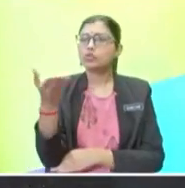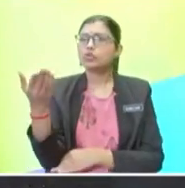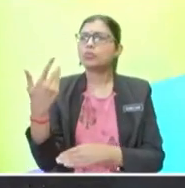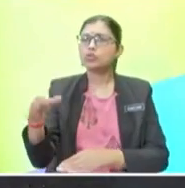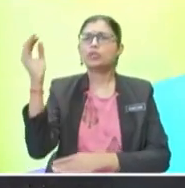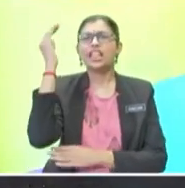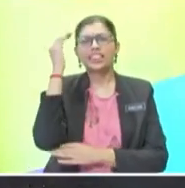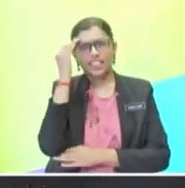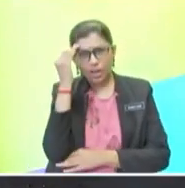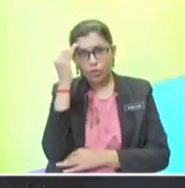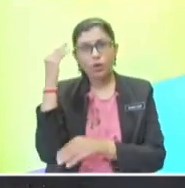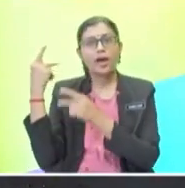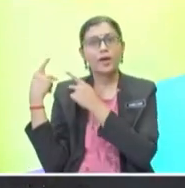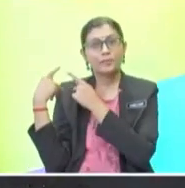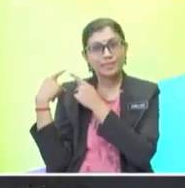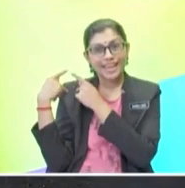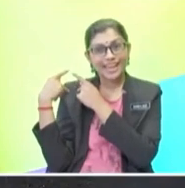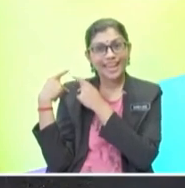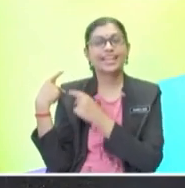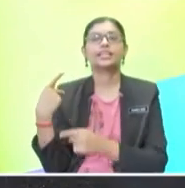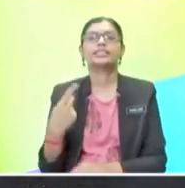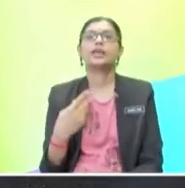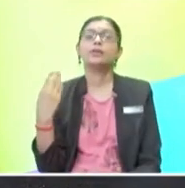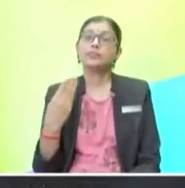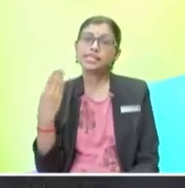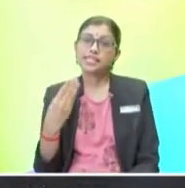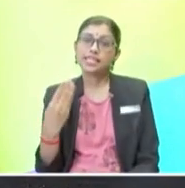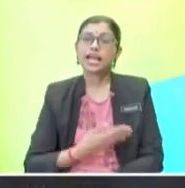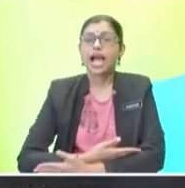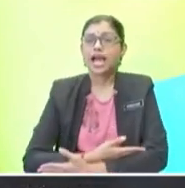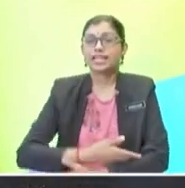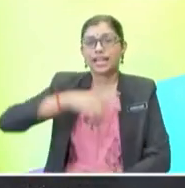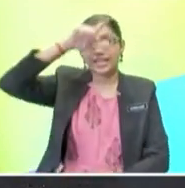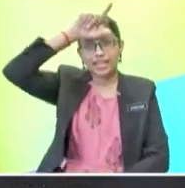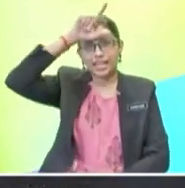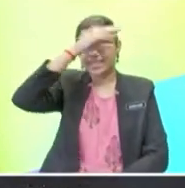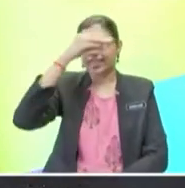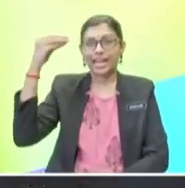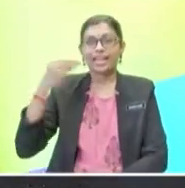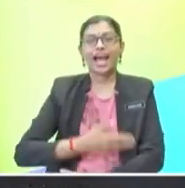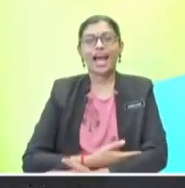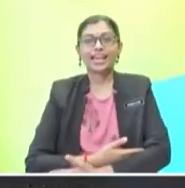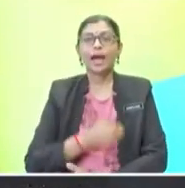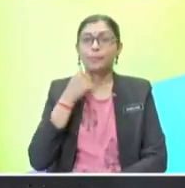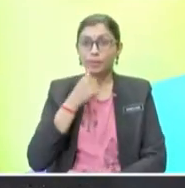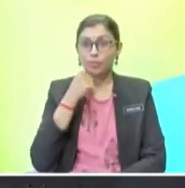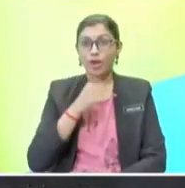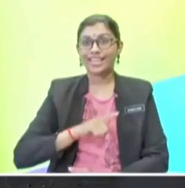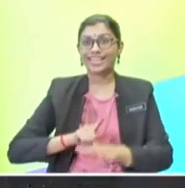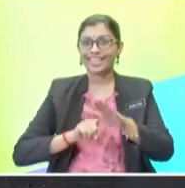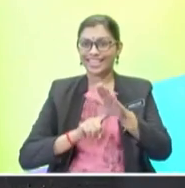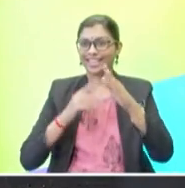mengenal pasti peranan yang kebiasaannya yang selalu dilakukan oleh anak lelaki dengan anak perempuan di rumah.